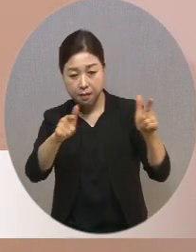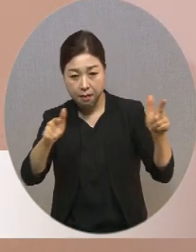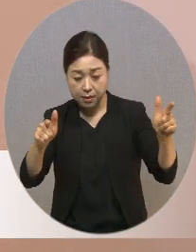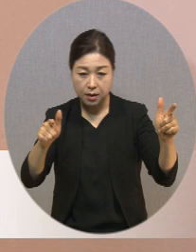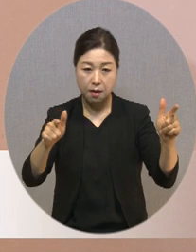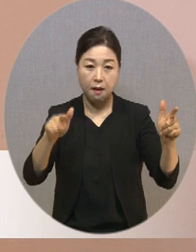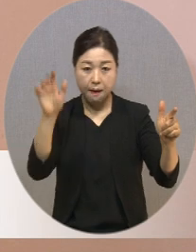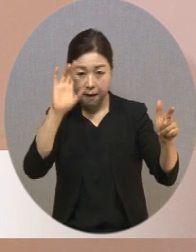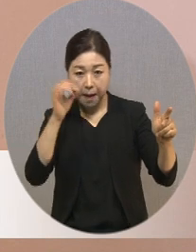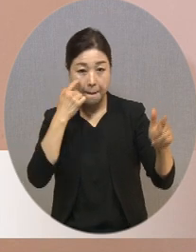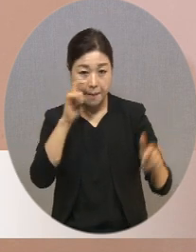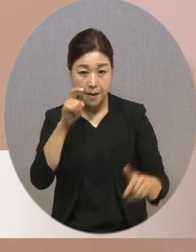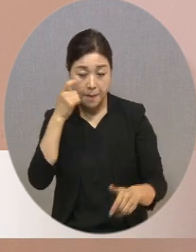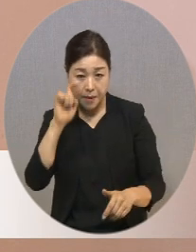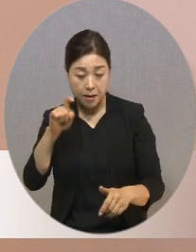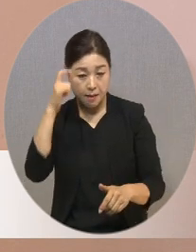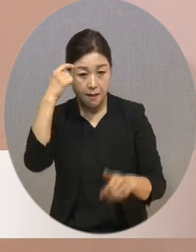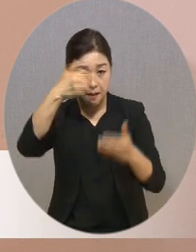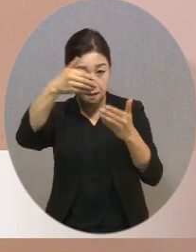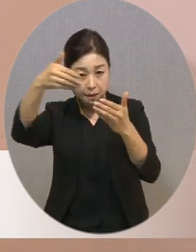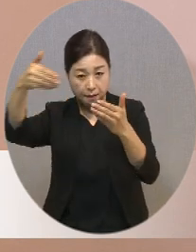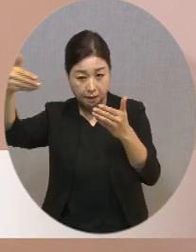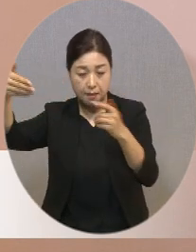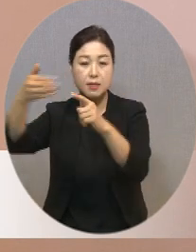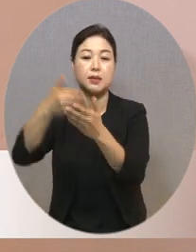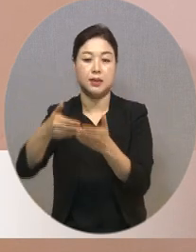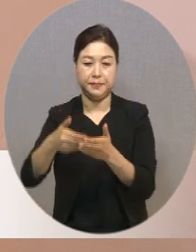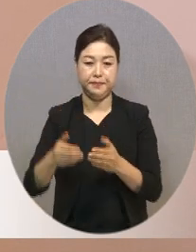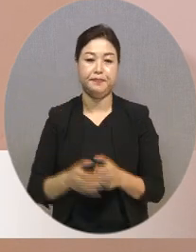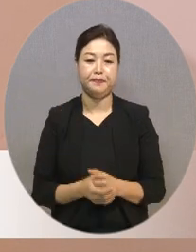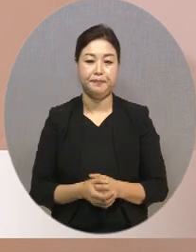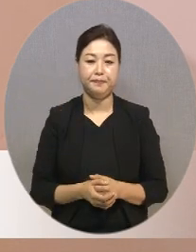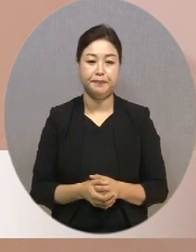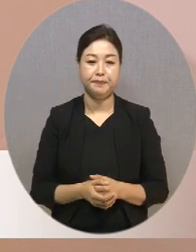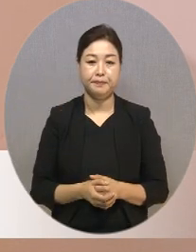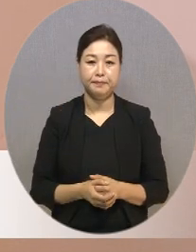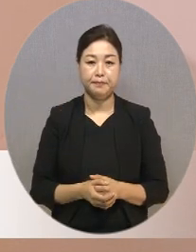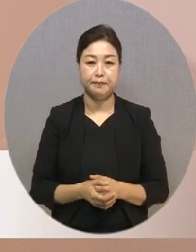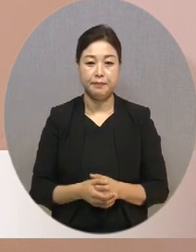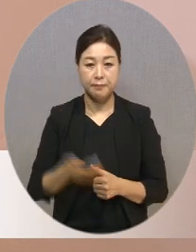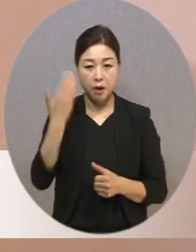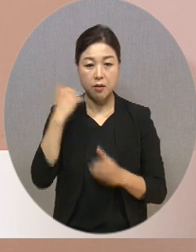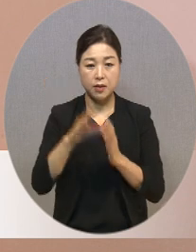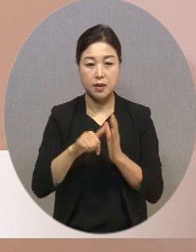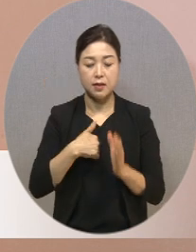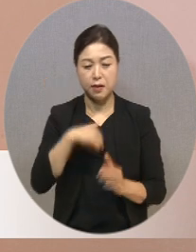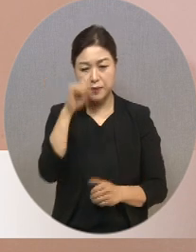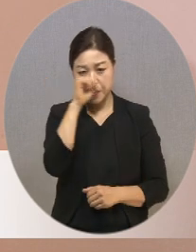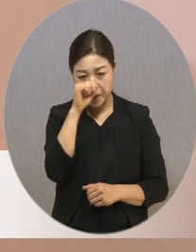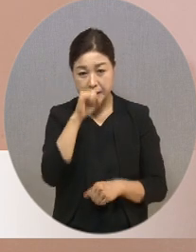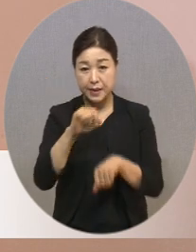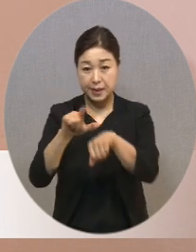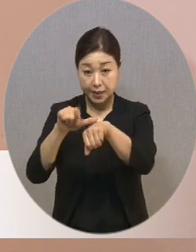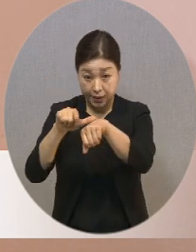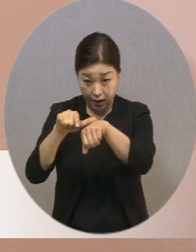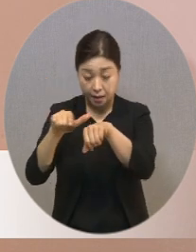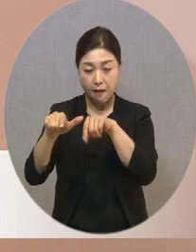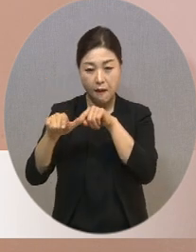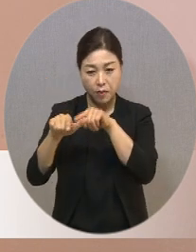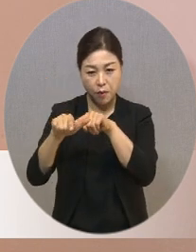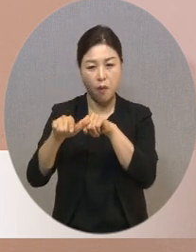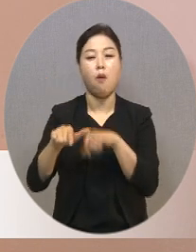찾아가면서 상상을 해가면서 그림을 그리는데요. 그때 이제 제가 좋아하는 시간대에